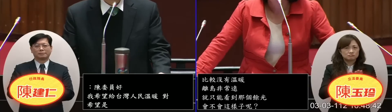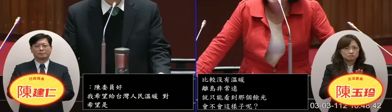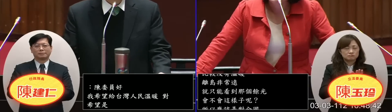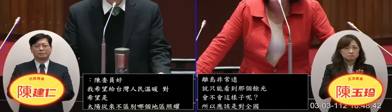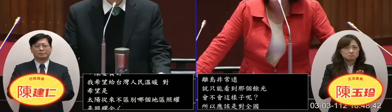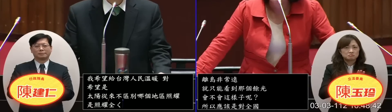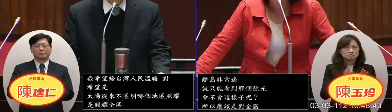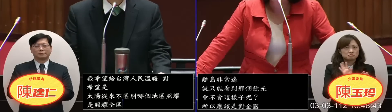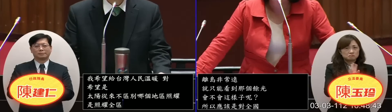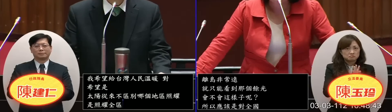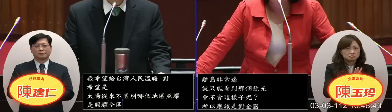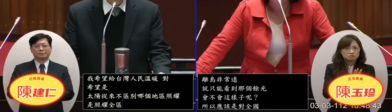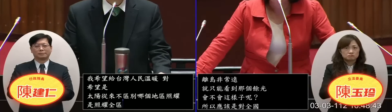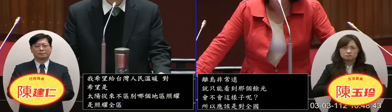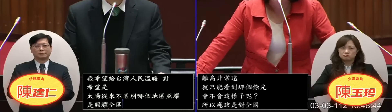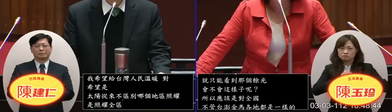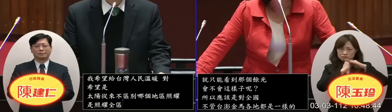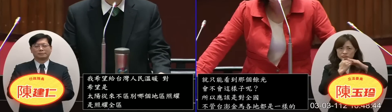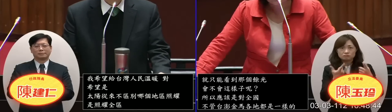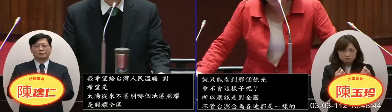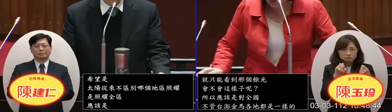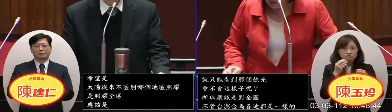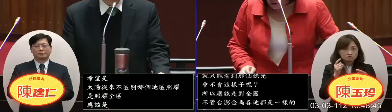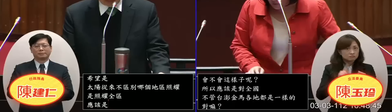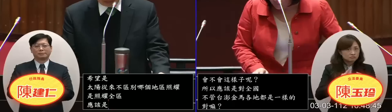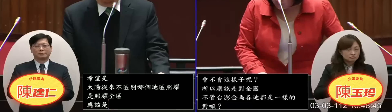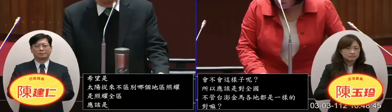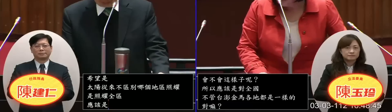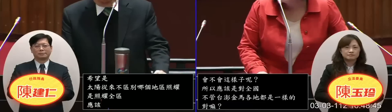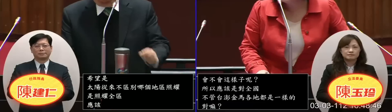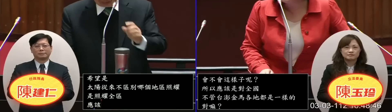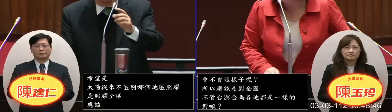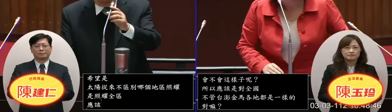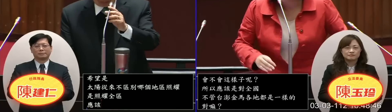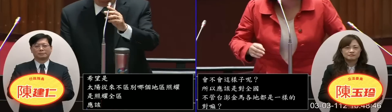遇嘛。嗯，不会嘛，哈。好，那我先请问你哈，